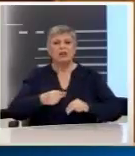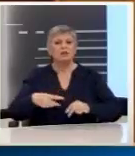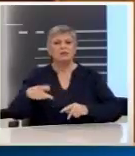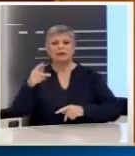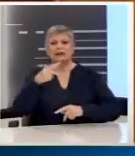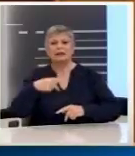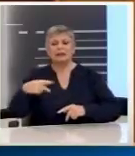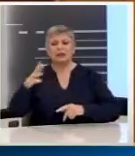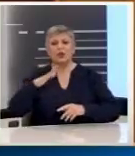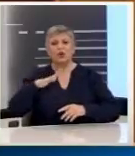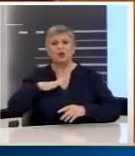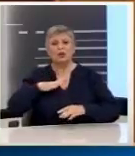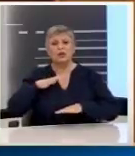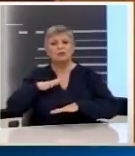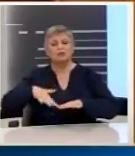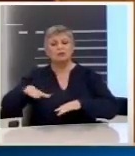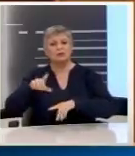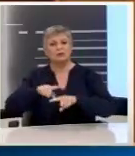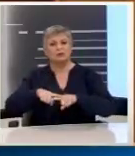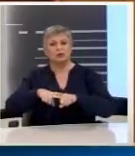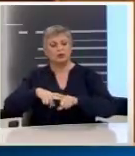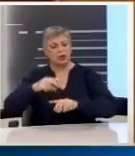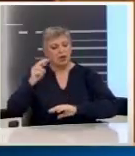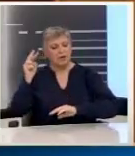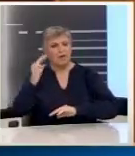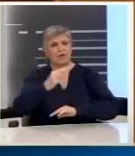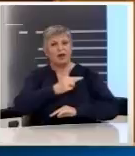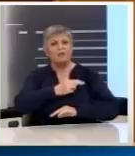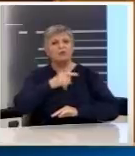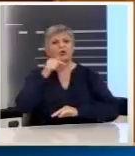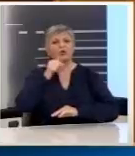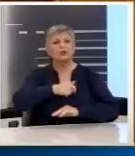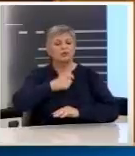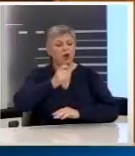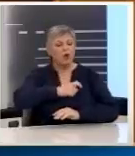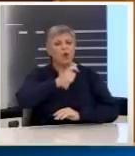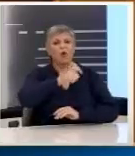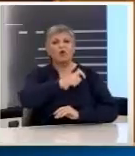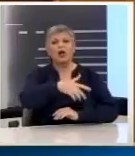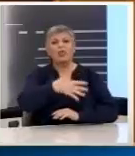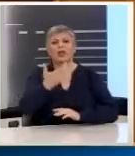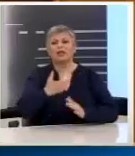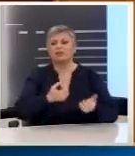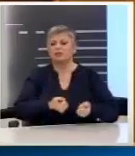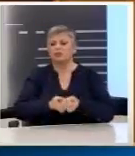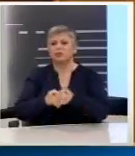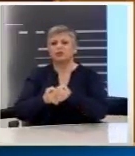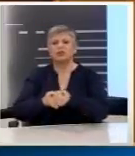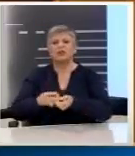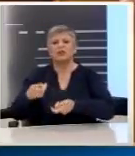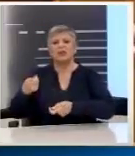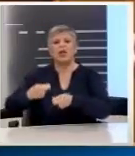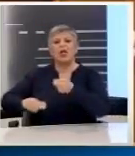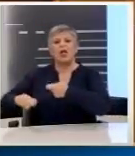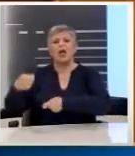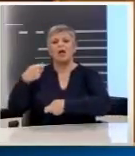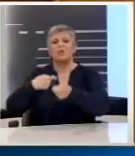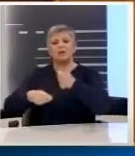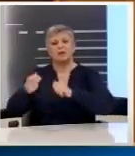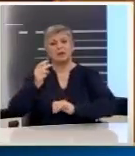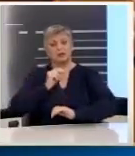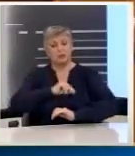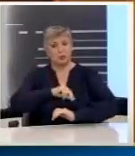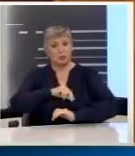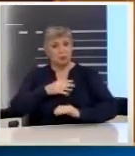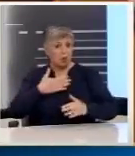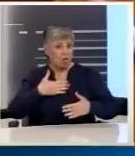ως ατζέντιδες προσωπικών, στρατηγικών και επιχειρηματικών συμφερόντων. Αν επιθυμείτε να συνεχίσετε